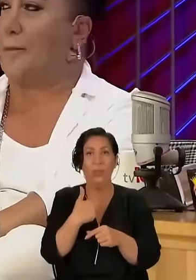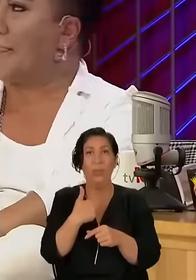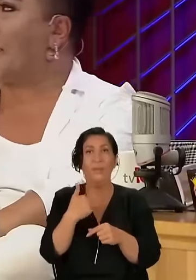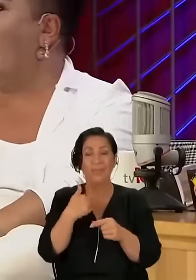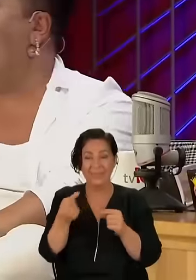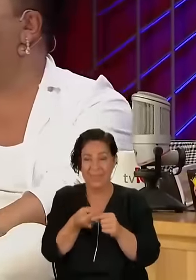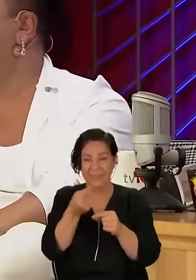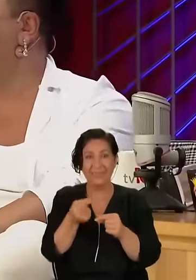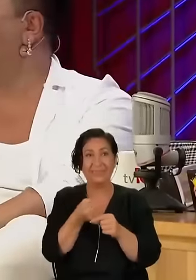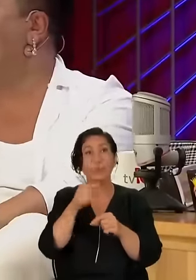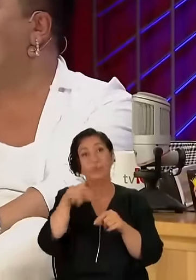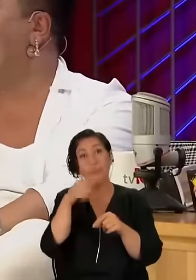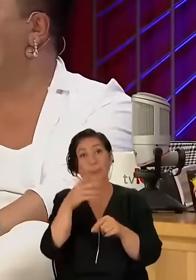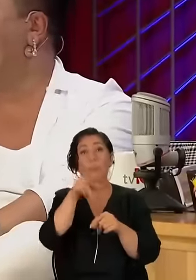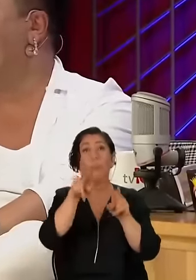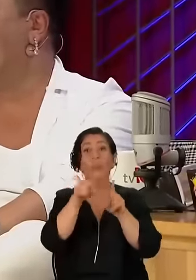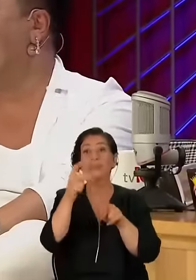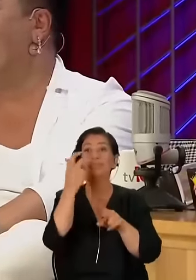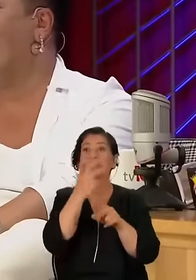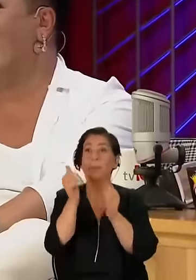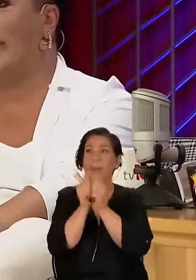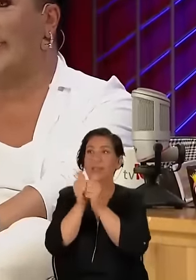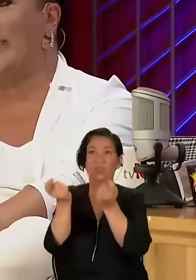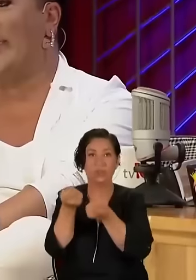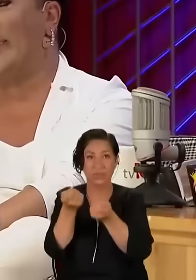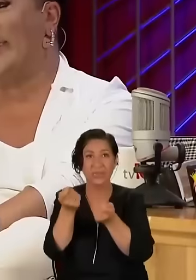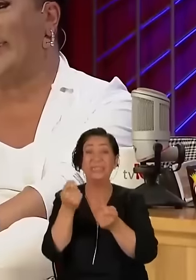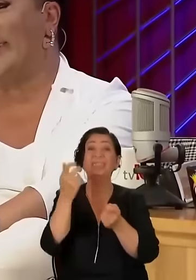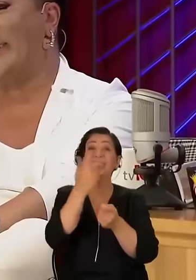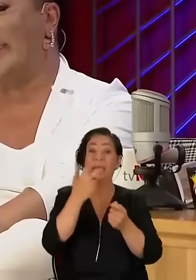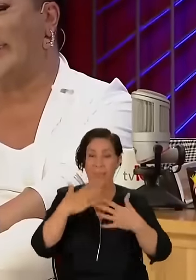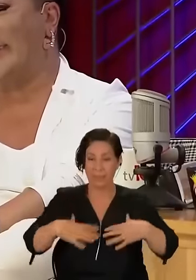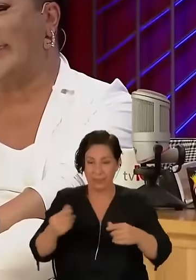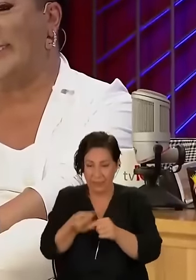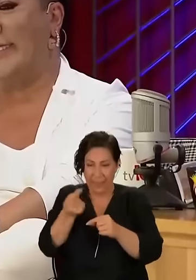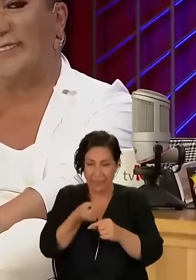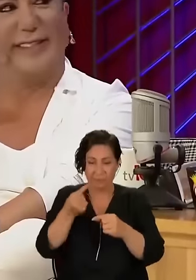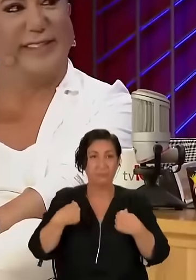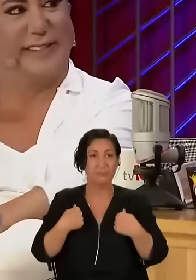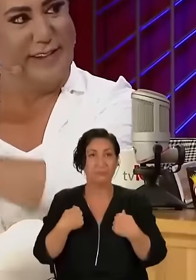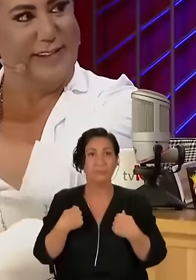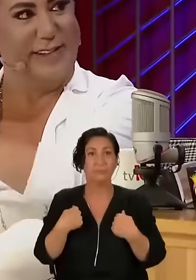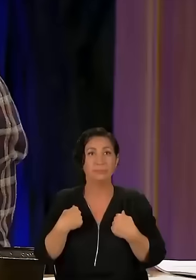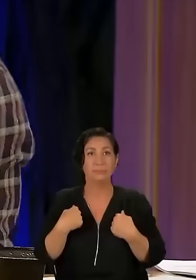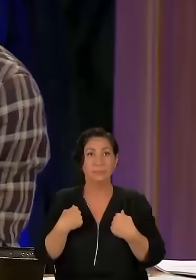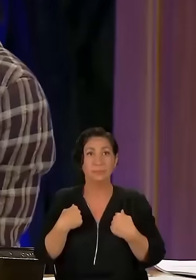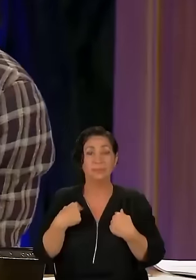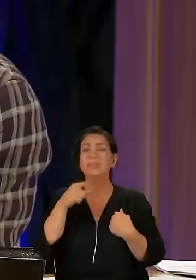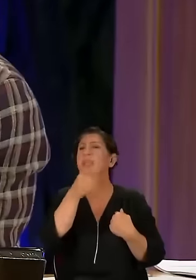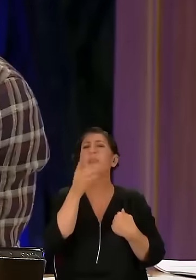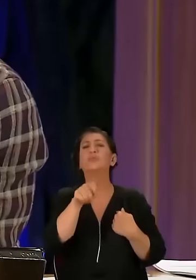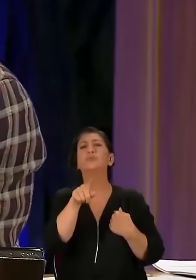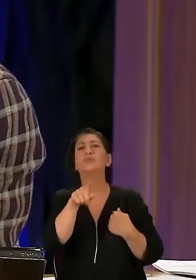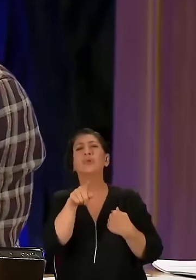Ben terziydim o zamanlar. Murat sanatçılarla çalışırdı. Sanatçılara kostüm dikerdim ben. Sen ne